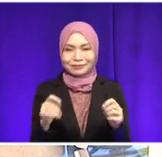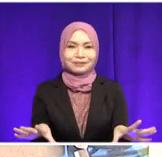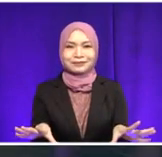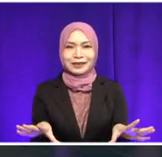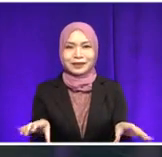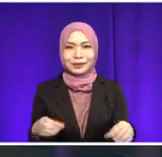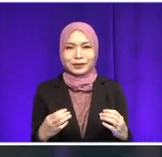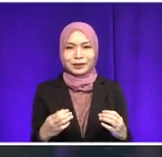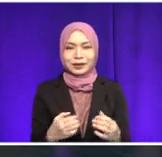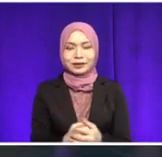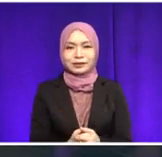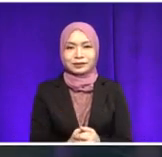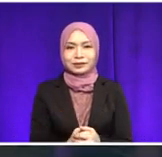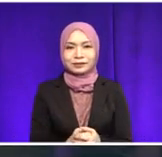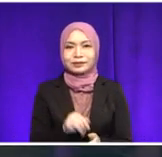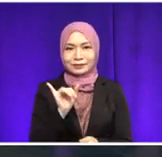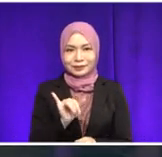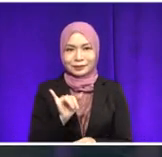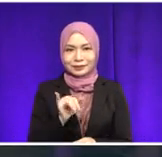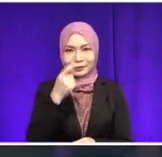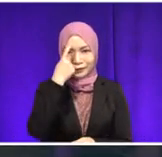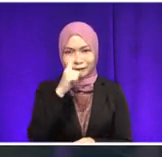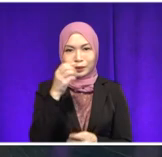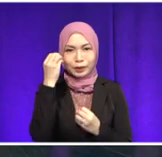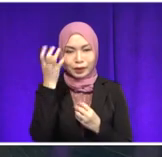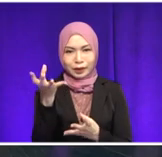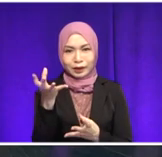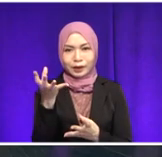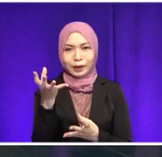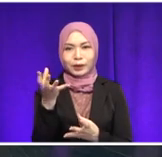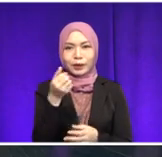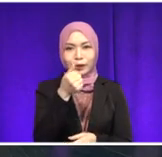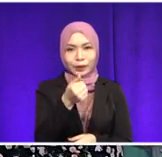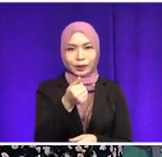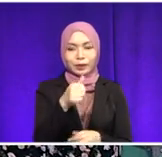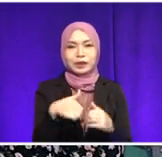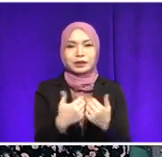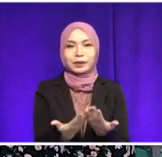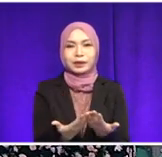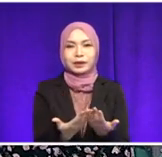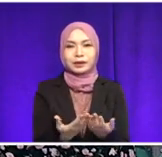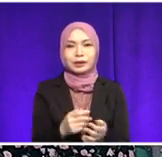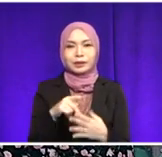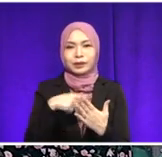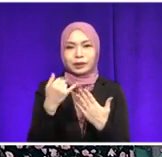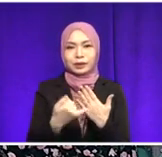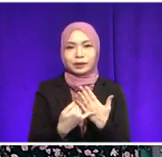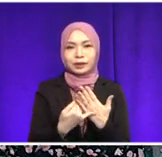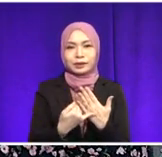satu-satu Project Brave itu perlu dilaksanakan Oke dalam perbincangan awal